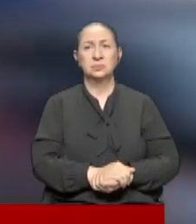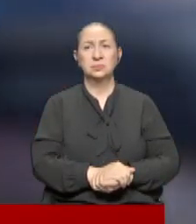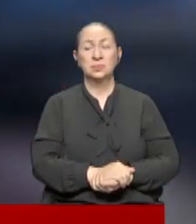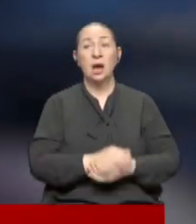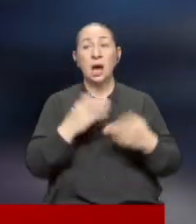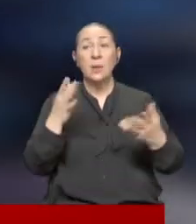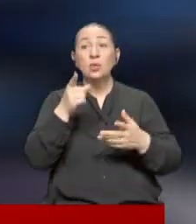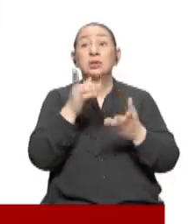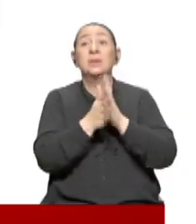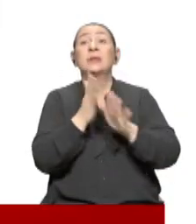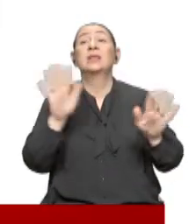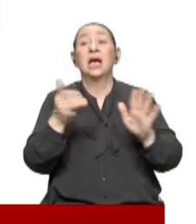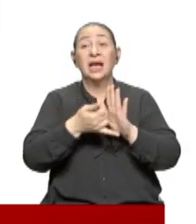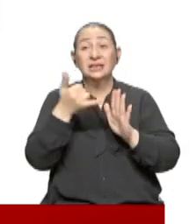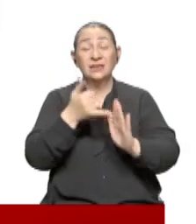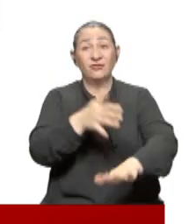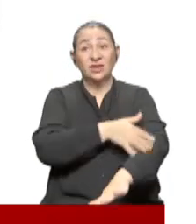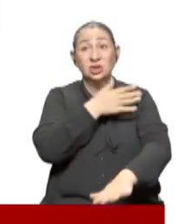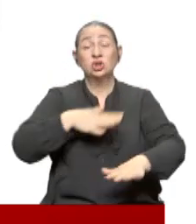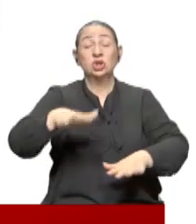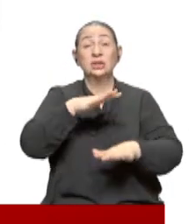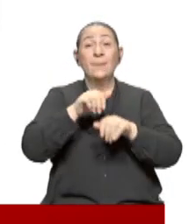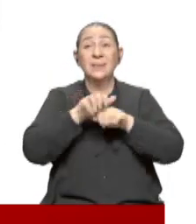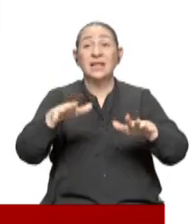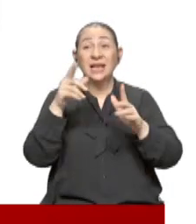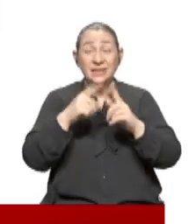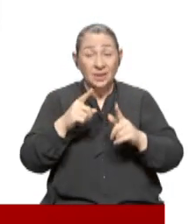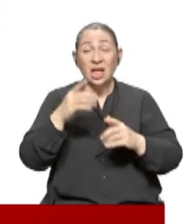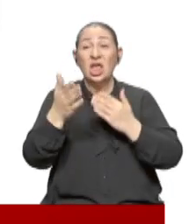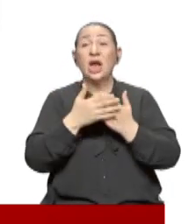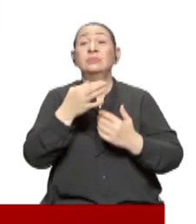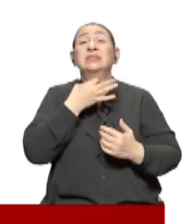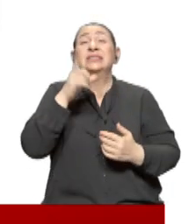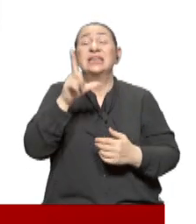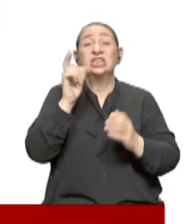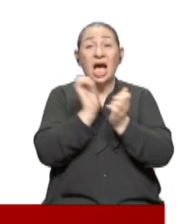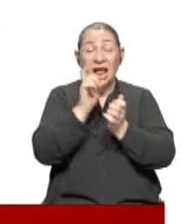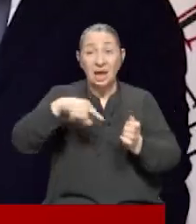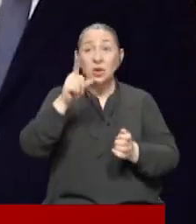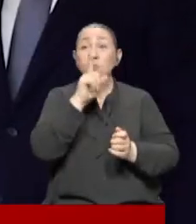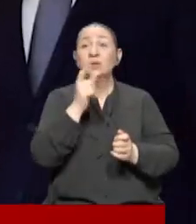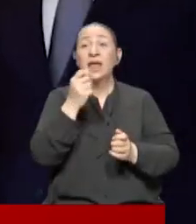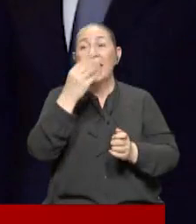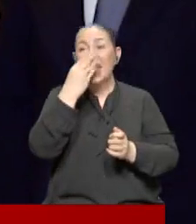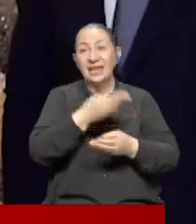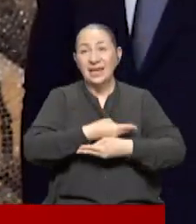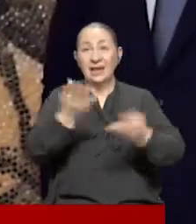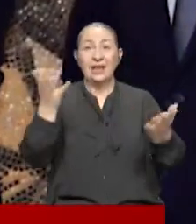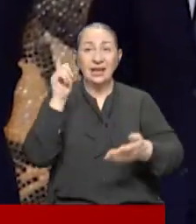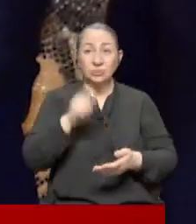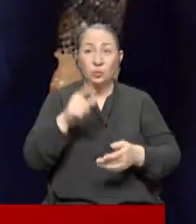ama bununla bitmedi Gaziantep bayii ve sosyal medya hesabından yardıma muhtaç aileleri 100 liralık hediye çeki